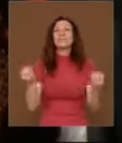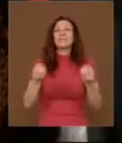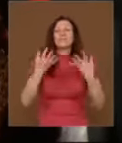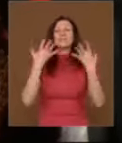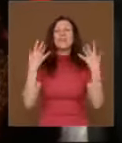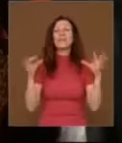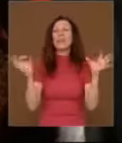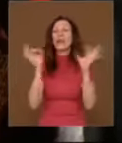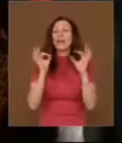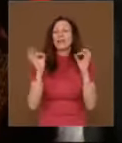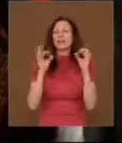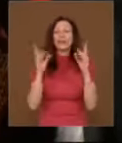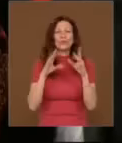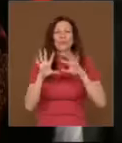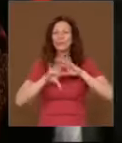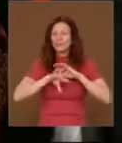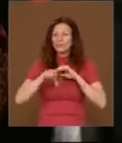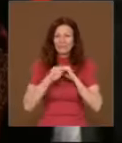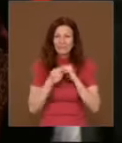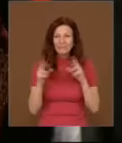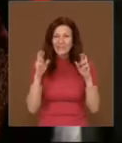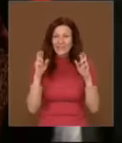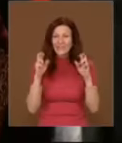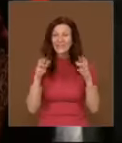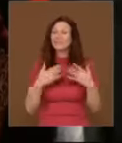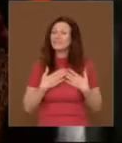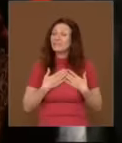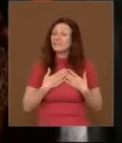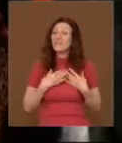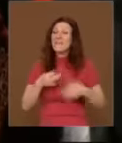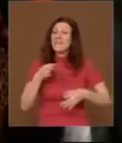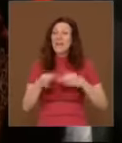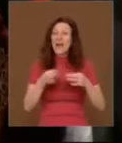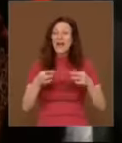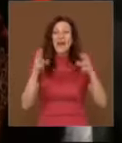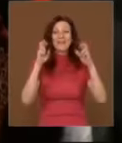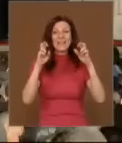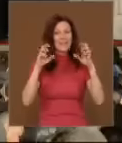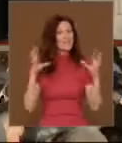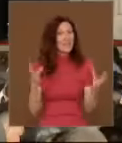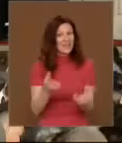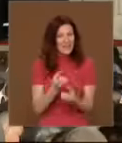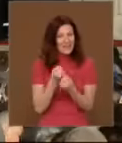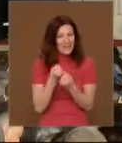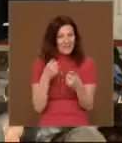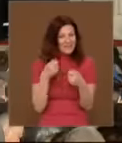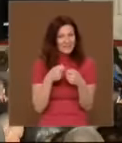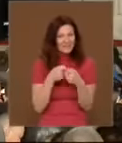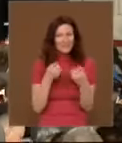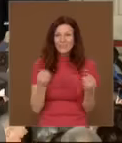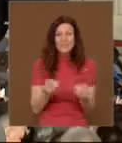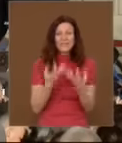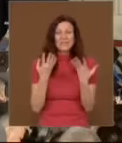нищо непомрачима надежда, а нашата вяра и надежда намират осъществяването си и